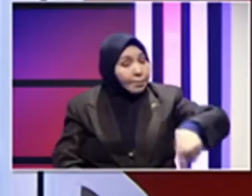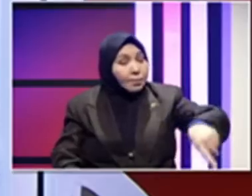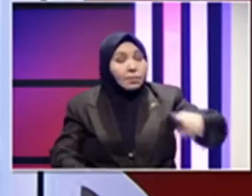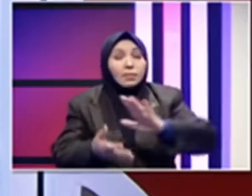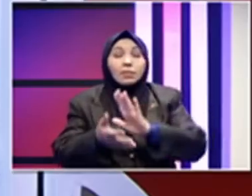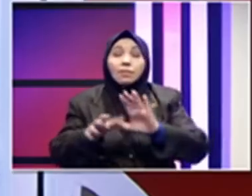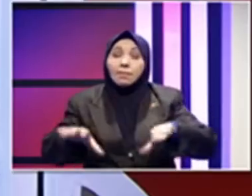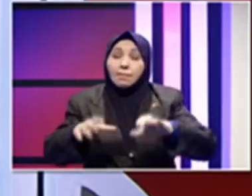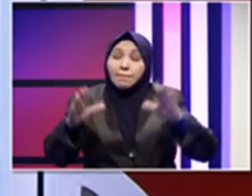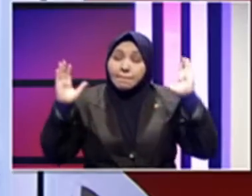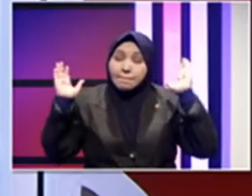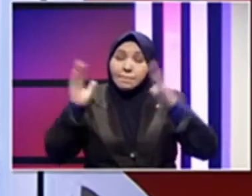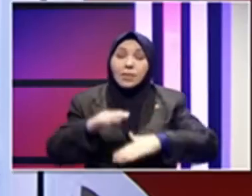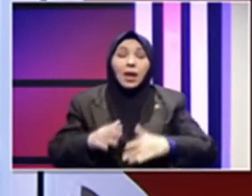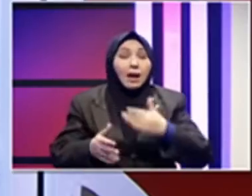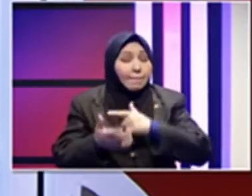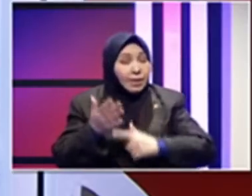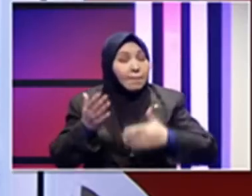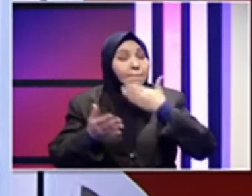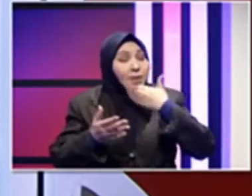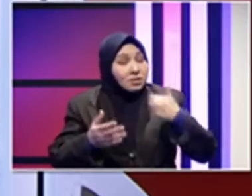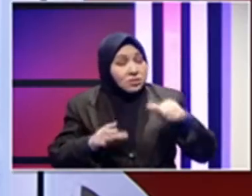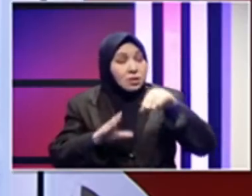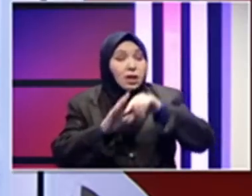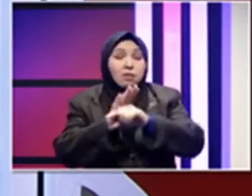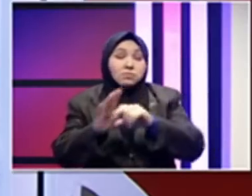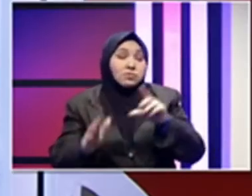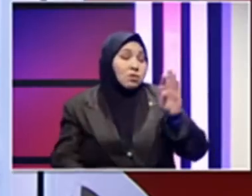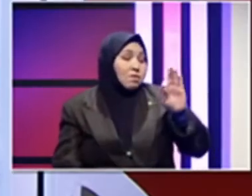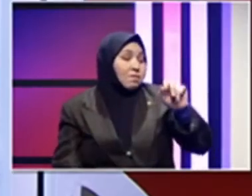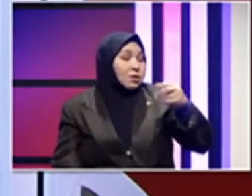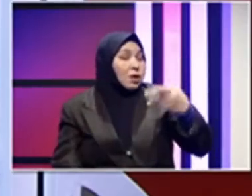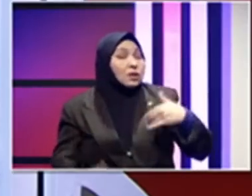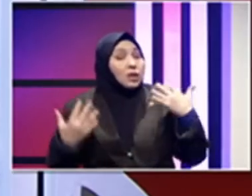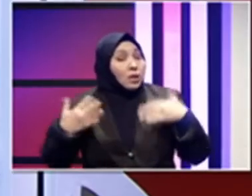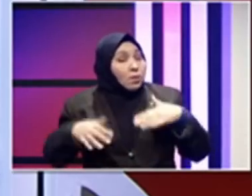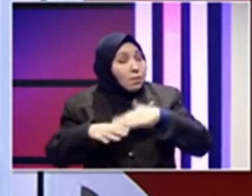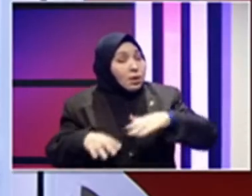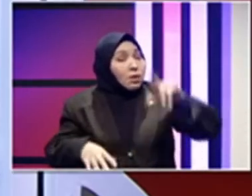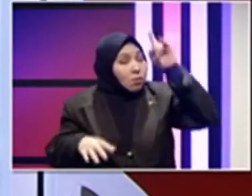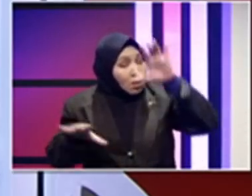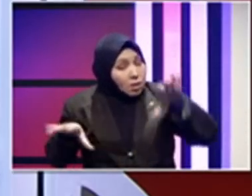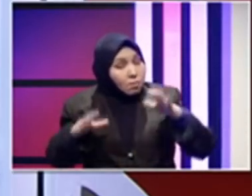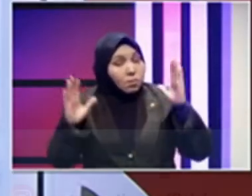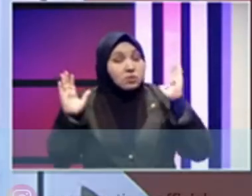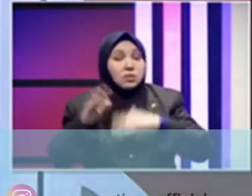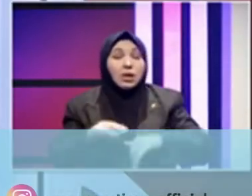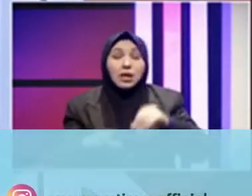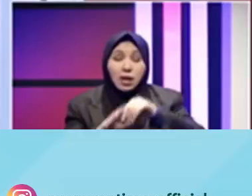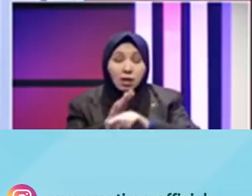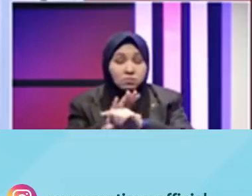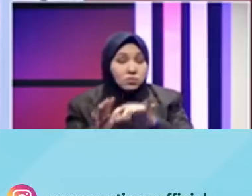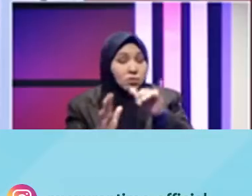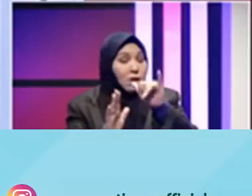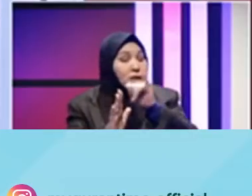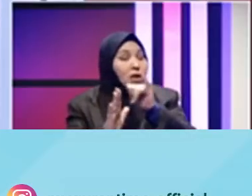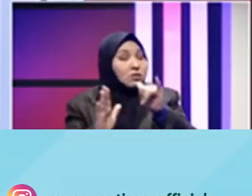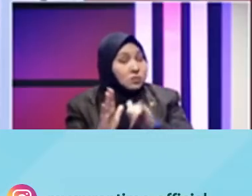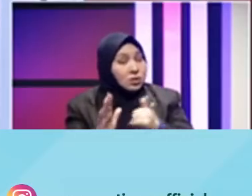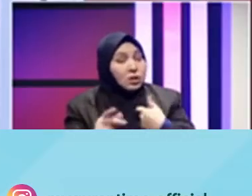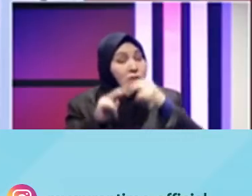solat. Ya, jadi menariknya dalam surah Fatir ini mereka yang takut pada Tuhan dan mendirikan solat. Kalau di dalam surah Yasin nanti kita akan